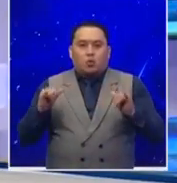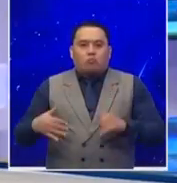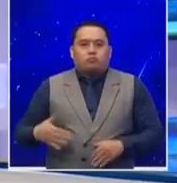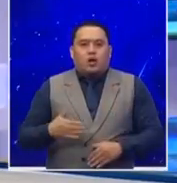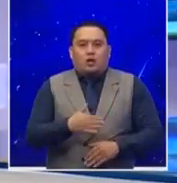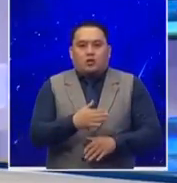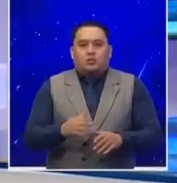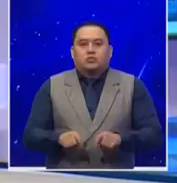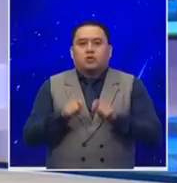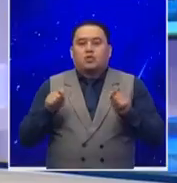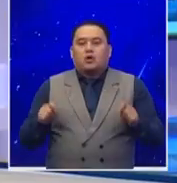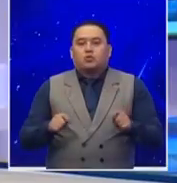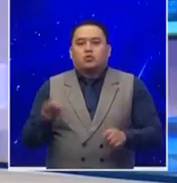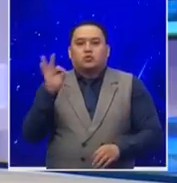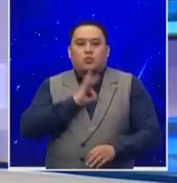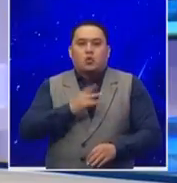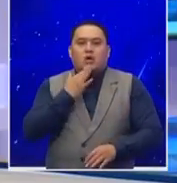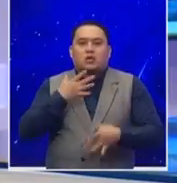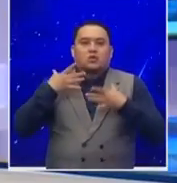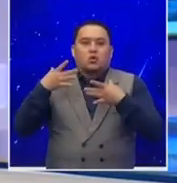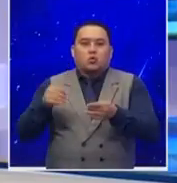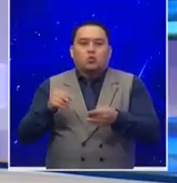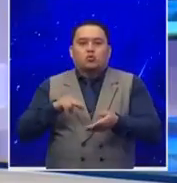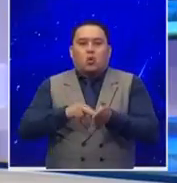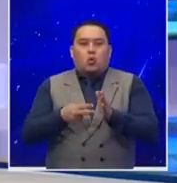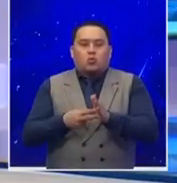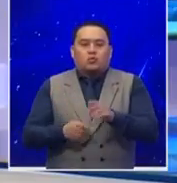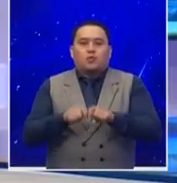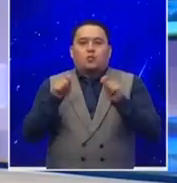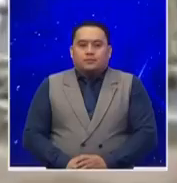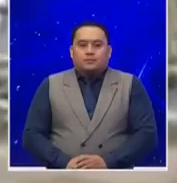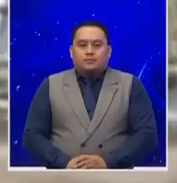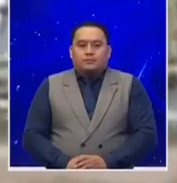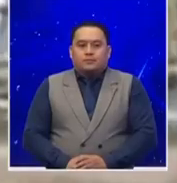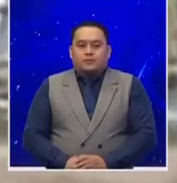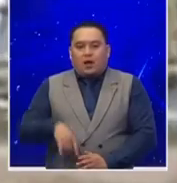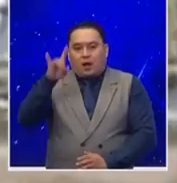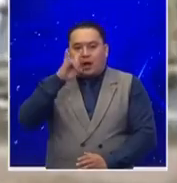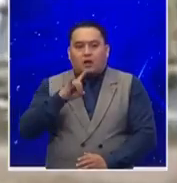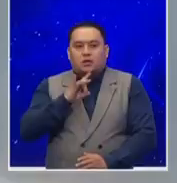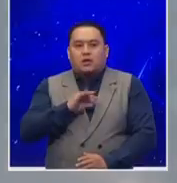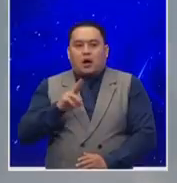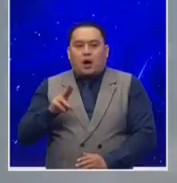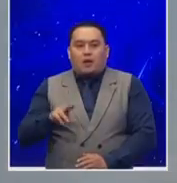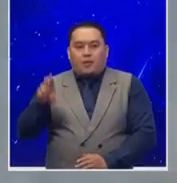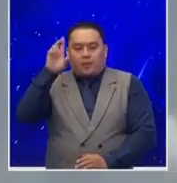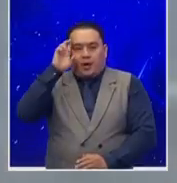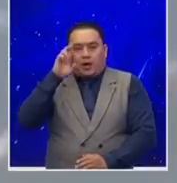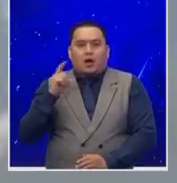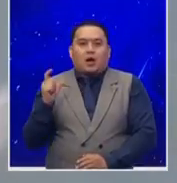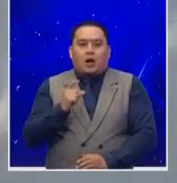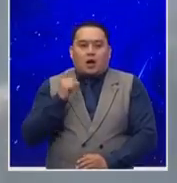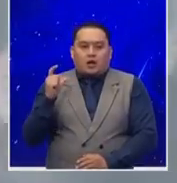балық өсіру, тұтыну және экспорт көлемін жоспарға сай арттыруға мүмкіндік береді. Қазақстан Республикасының үкіметінің қаулысымен